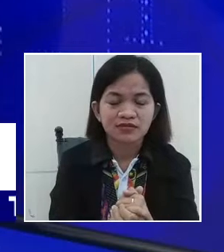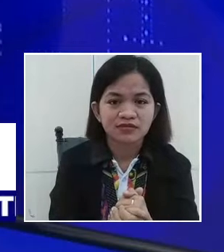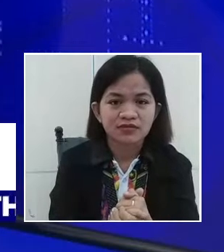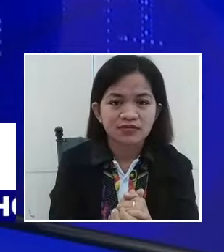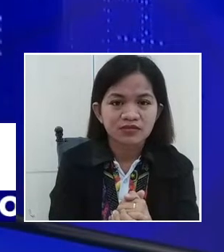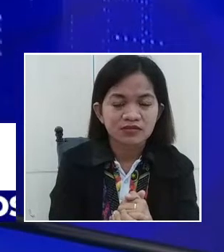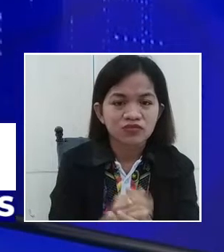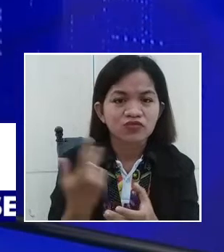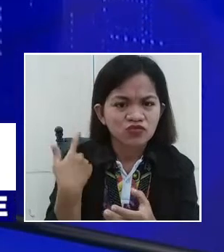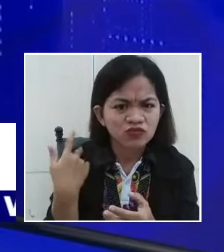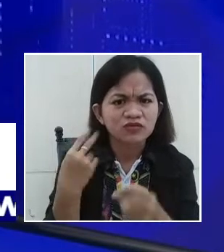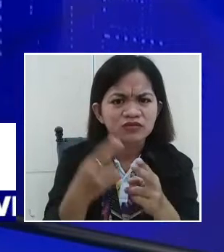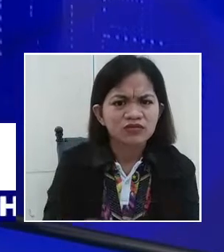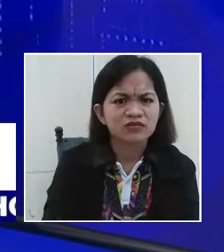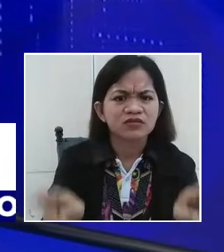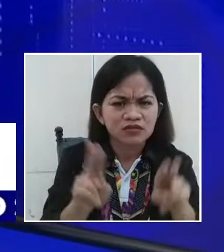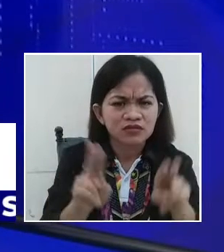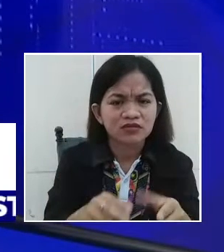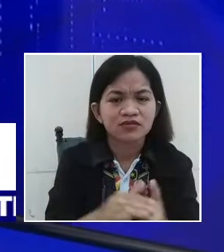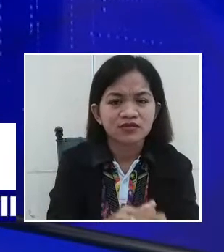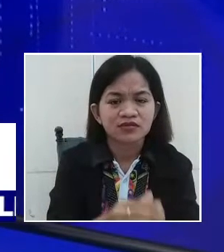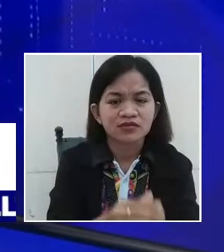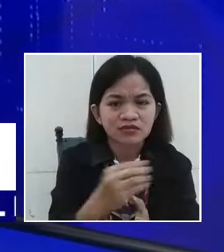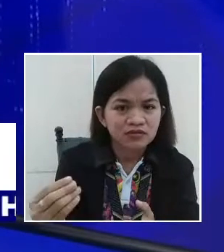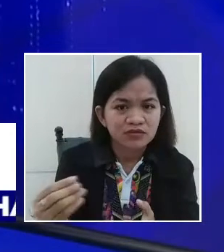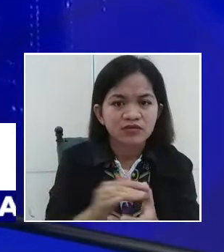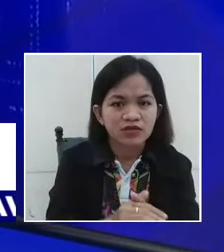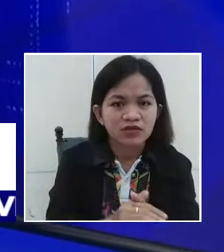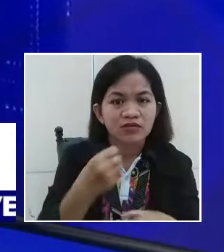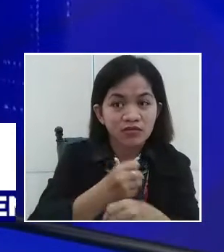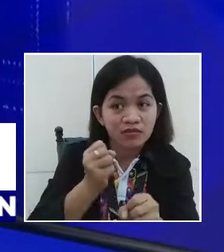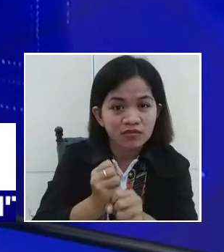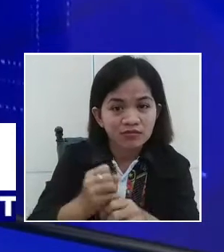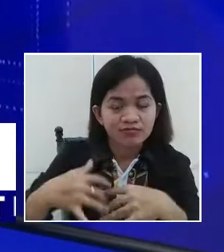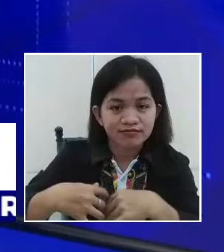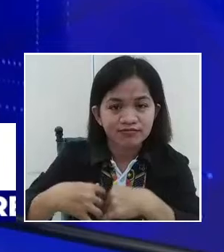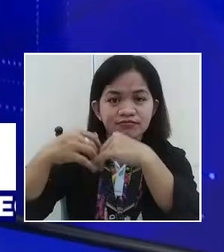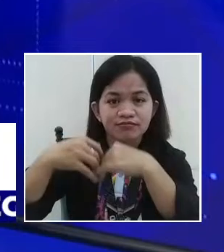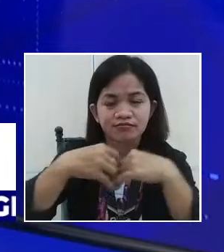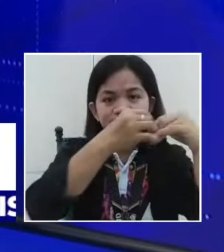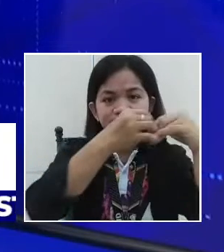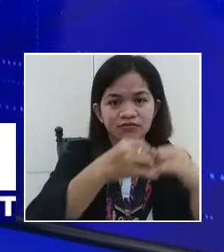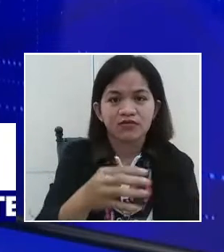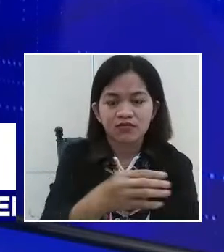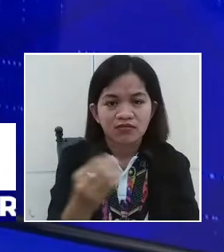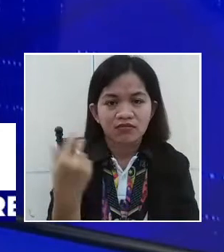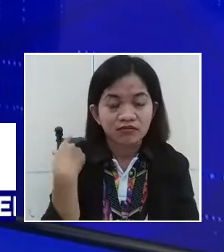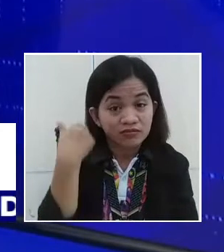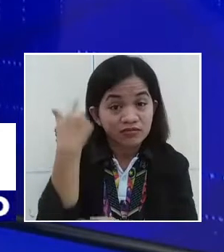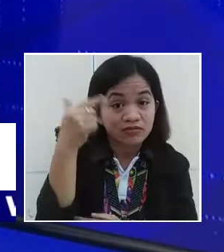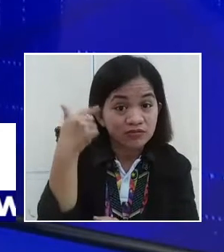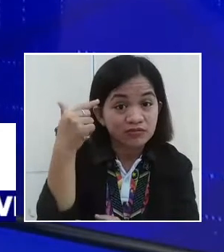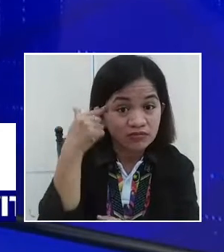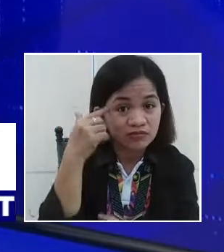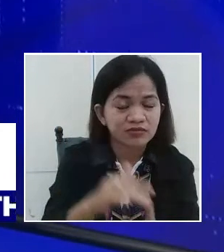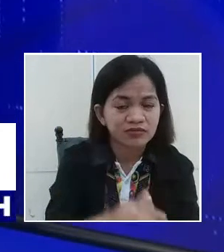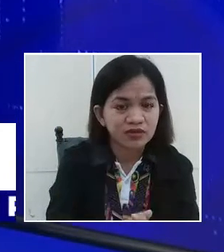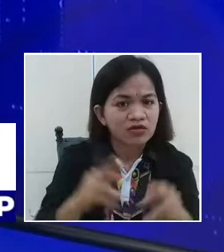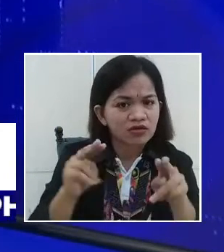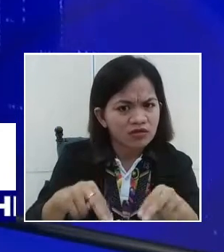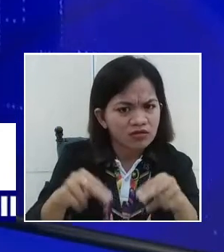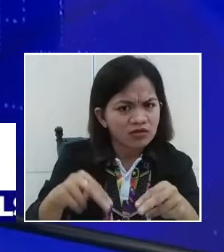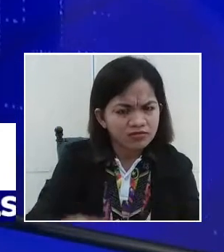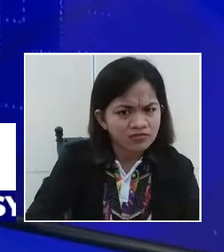opisina, istruktura sa local government, yung mga hinaing, yung mga pangangailangan ng sektor ay